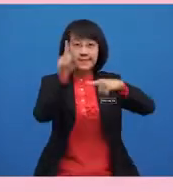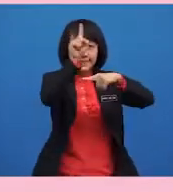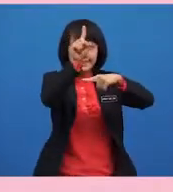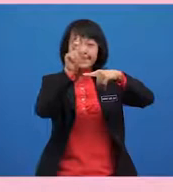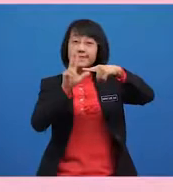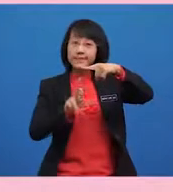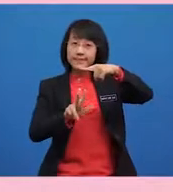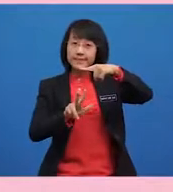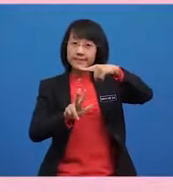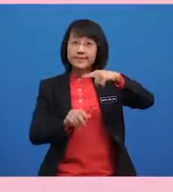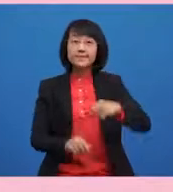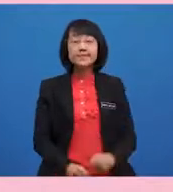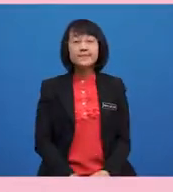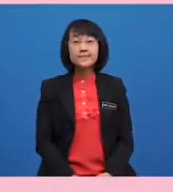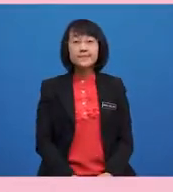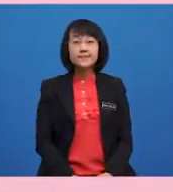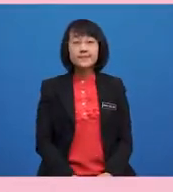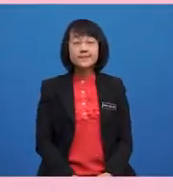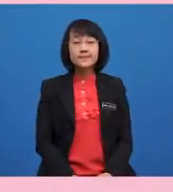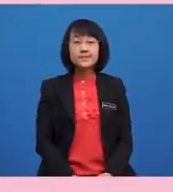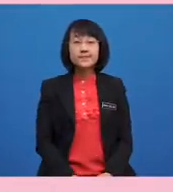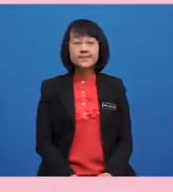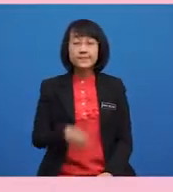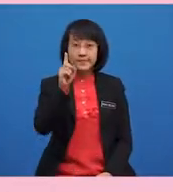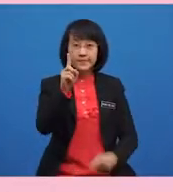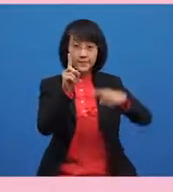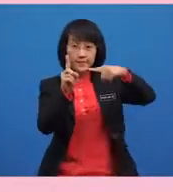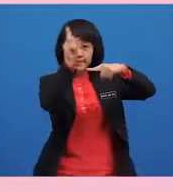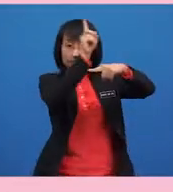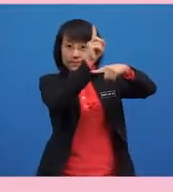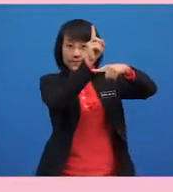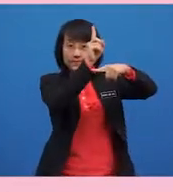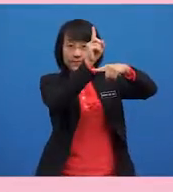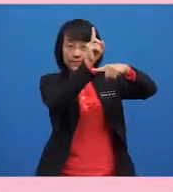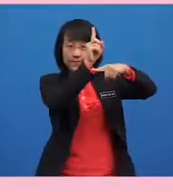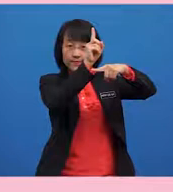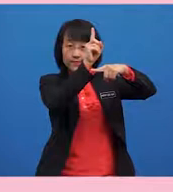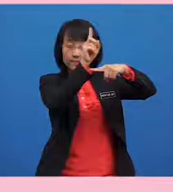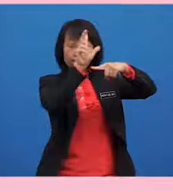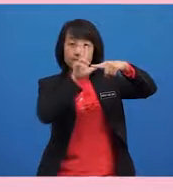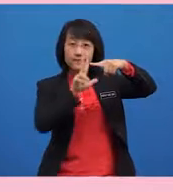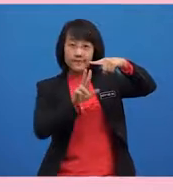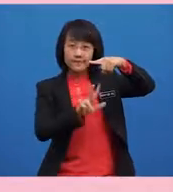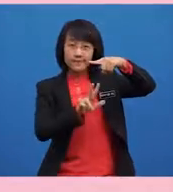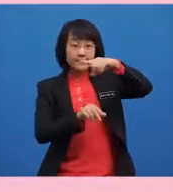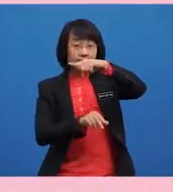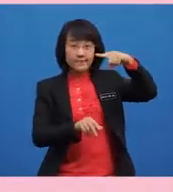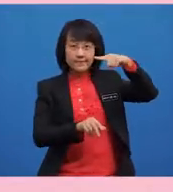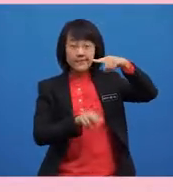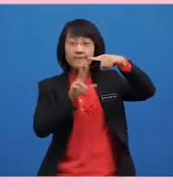1/3, 1 ditulis di bahagian atas, diikuti dengan tanda per.